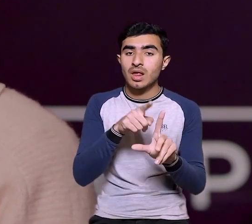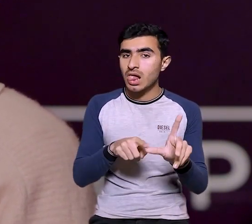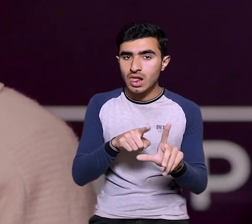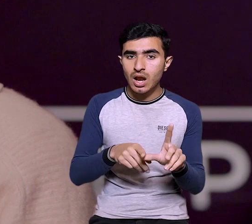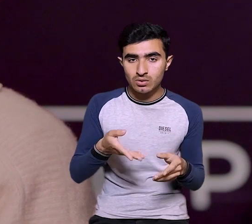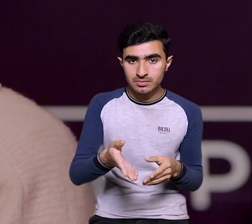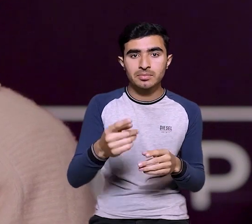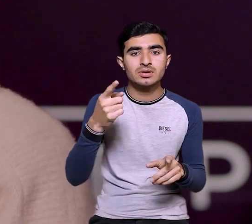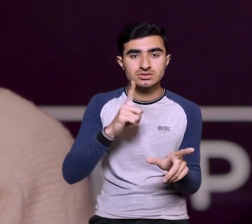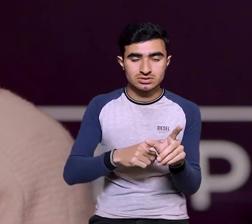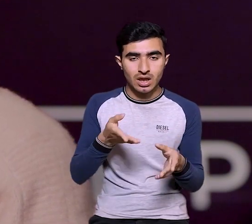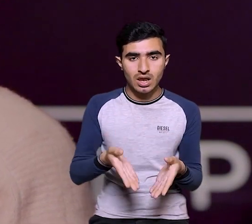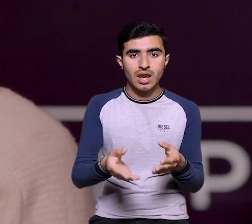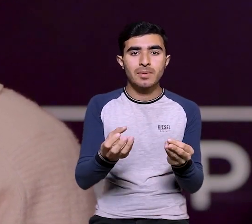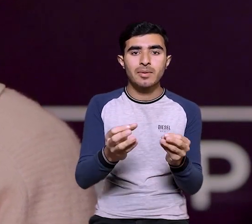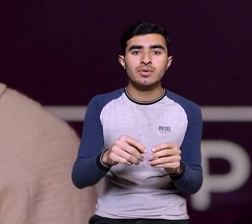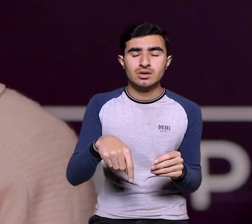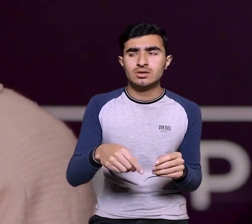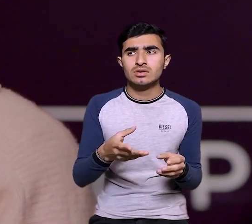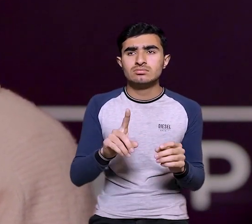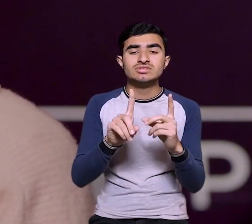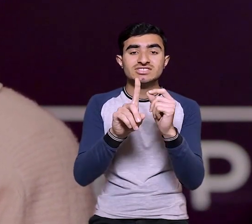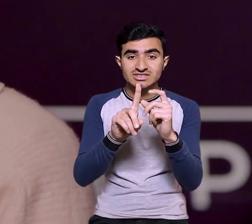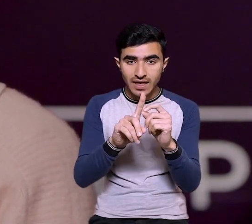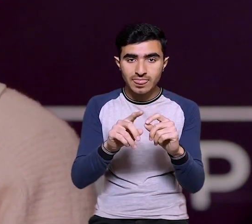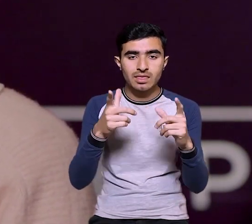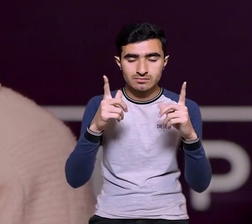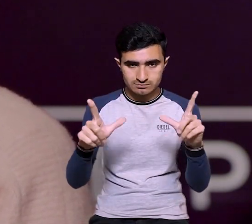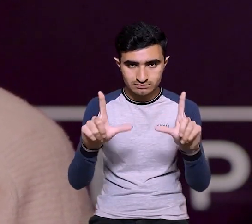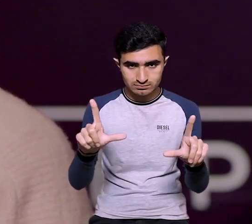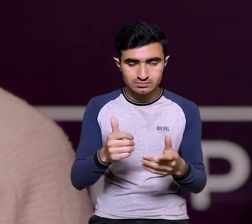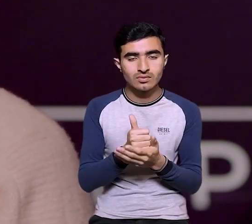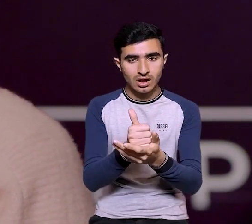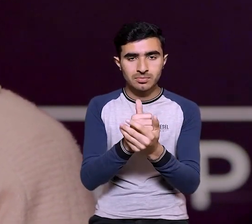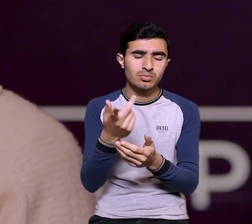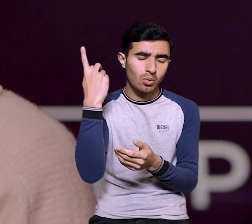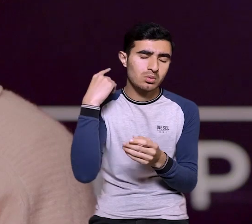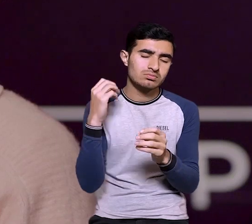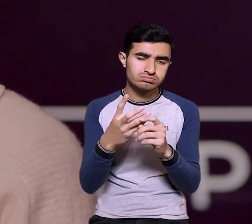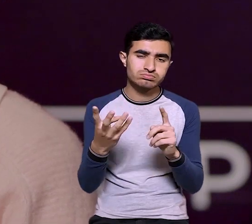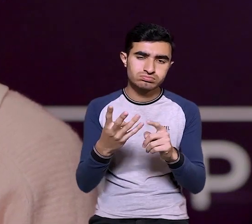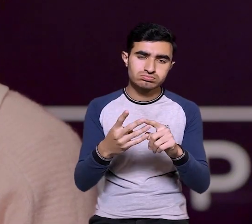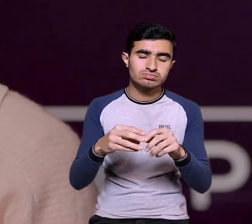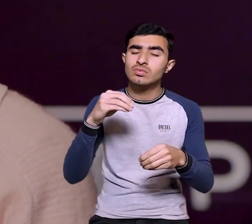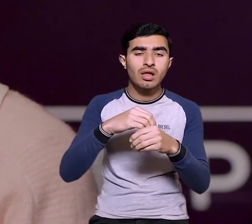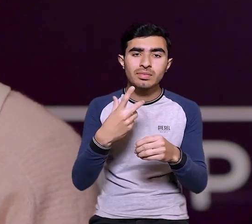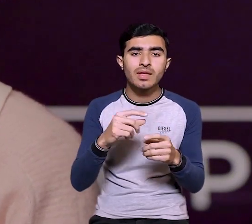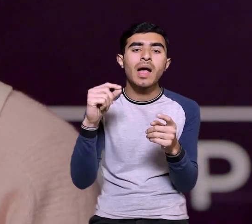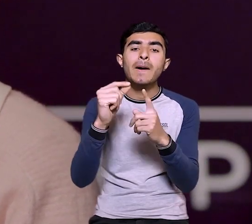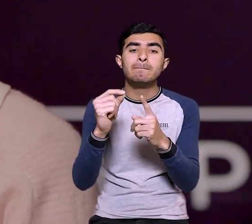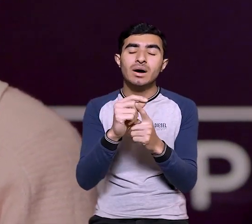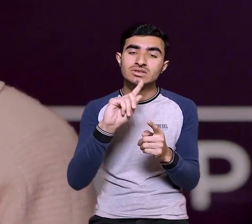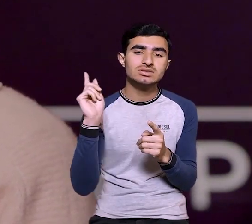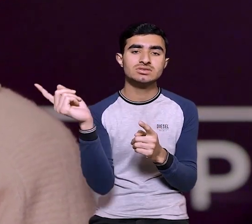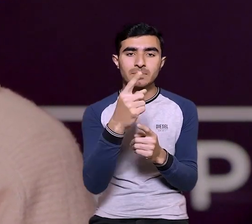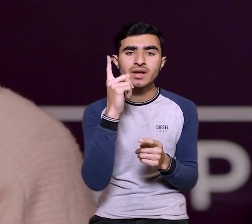और ये इसमें हम पाकिस्तान से सब ख़वातीन को इनवाइट करते हैं कि अपने प्रोफाइल्स भेजें. फिर उस एक जुडिशरी है, एक सिलेक्शन कमेटी